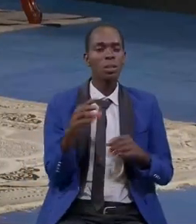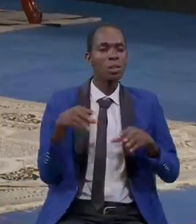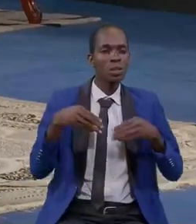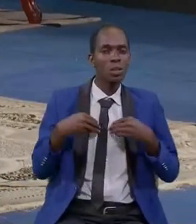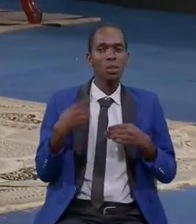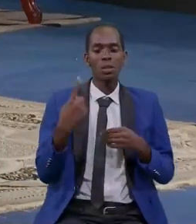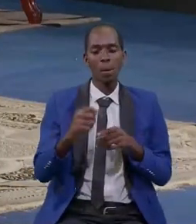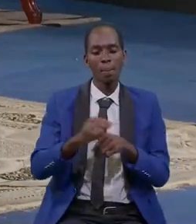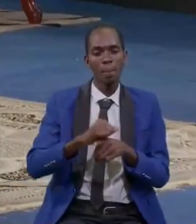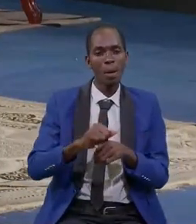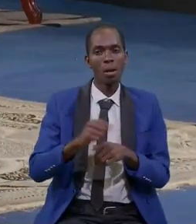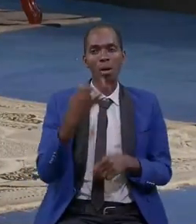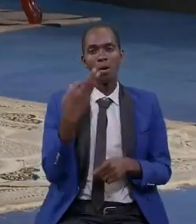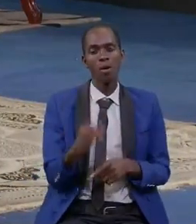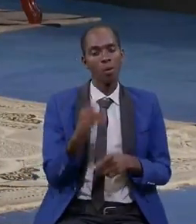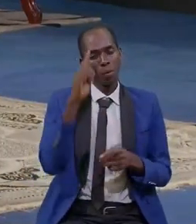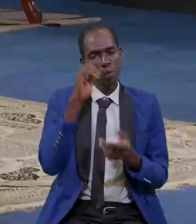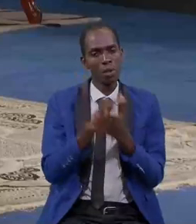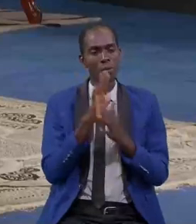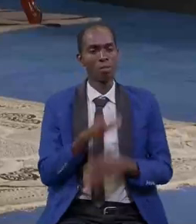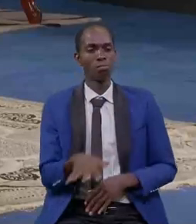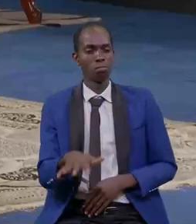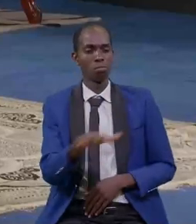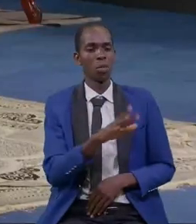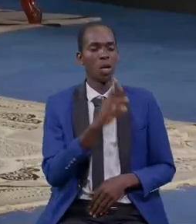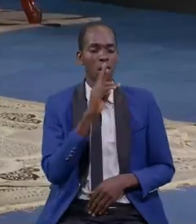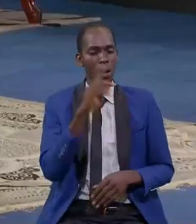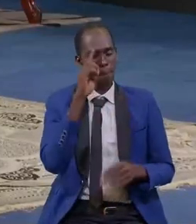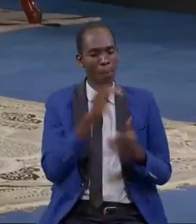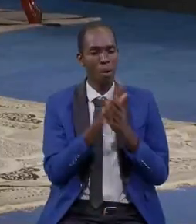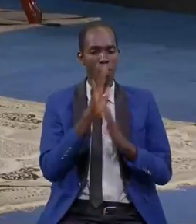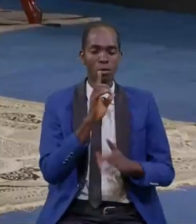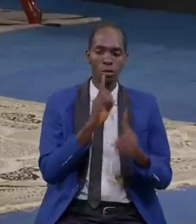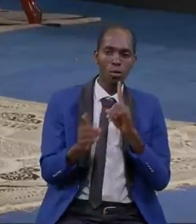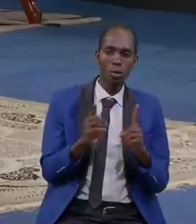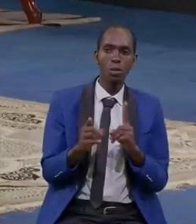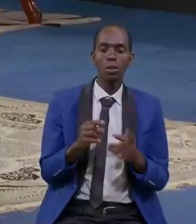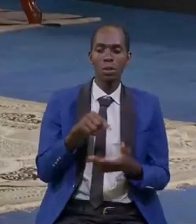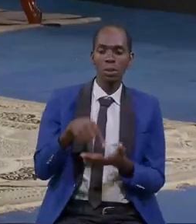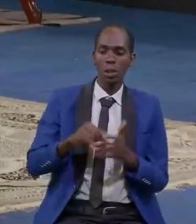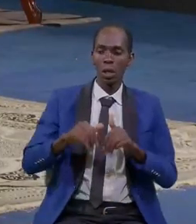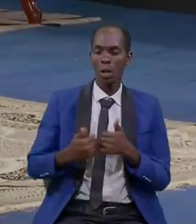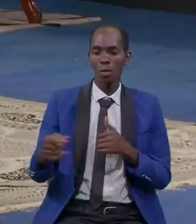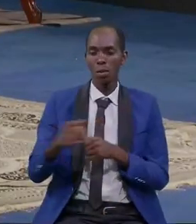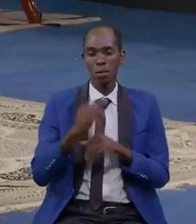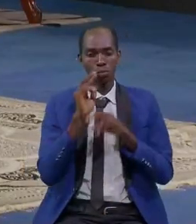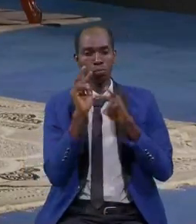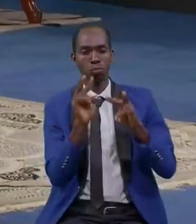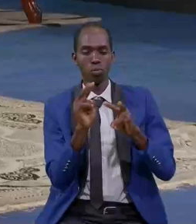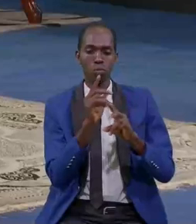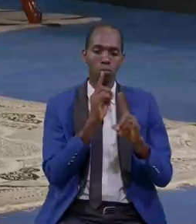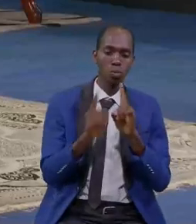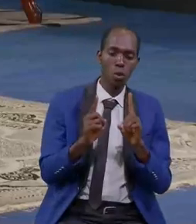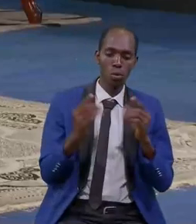Ils n'ont pas reçu la pratique des croyants. Ah, voici comment les croyants parlent, voici comment ils regardent, voici comment ils marchent, voici comment